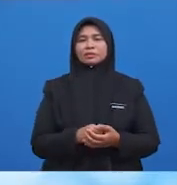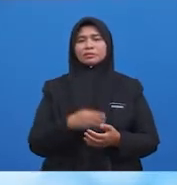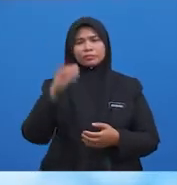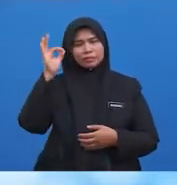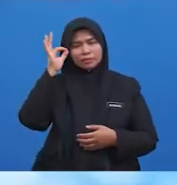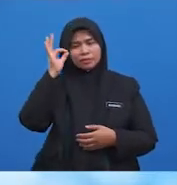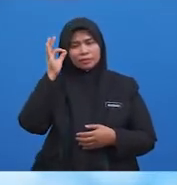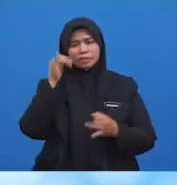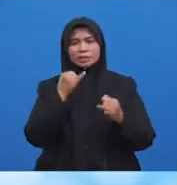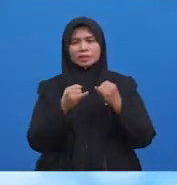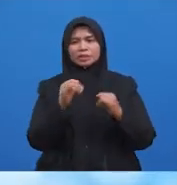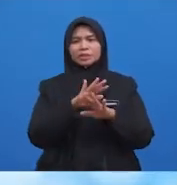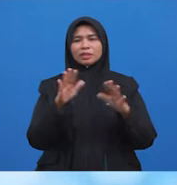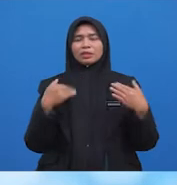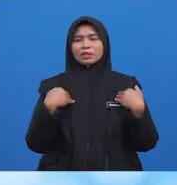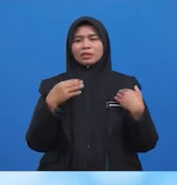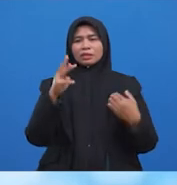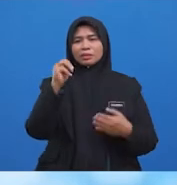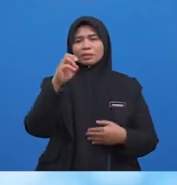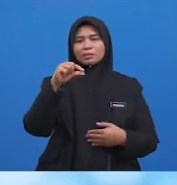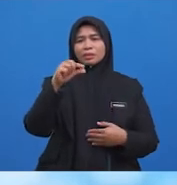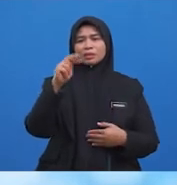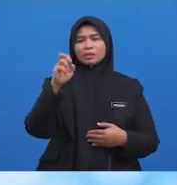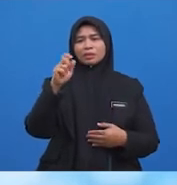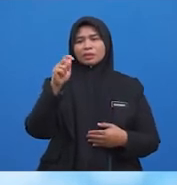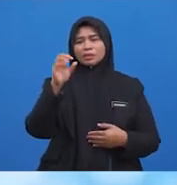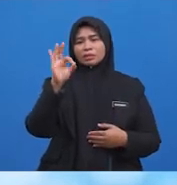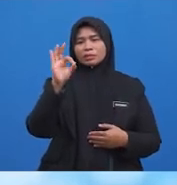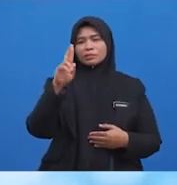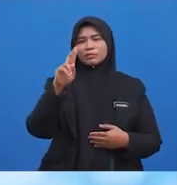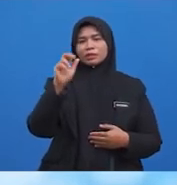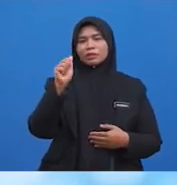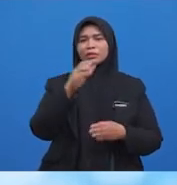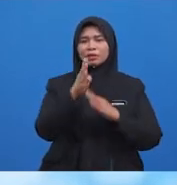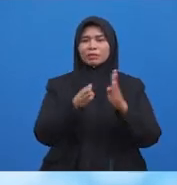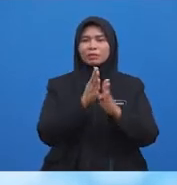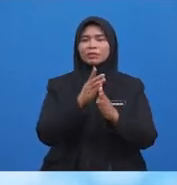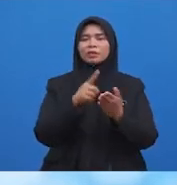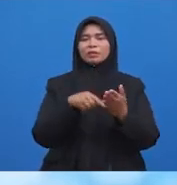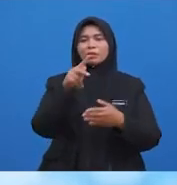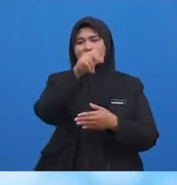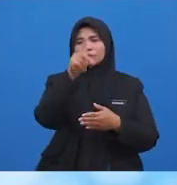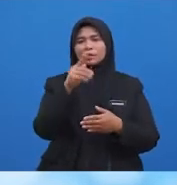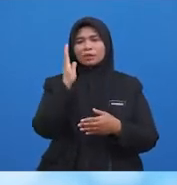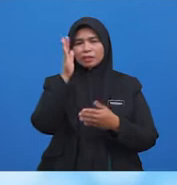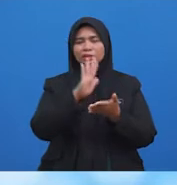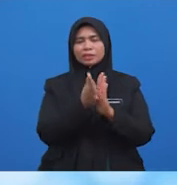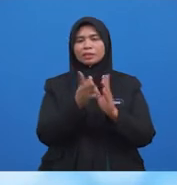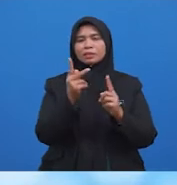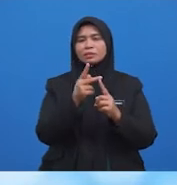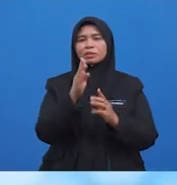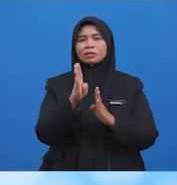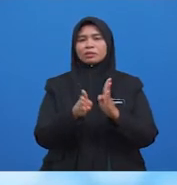bayangkan jika tiada magnetosfer bumi Hai apakah akan terjadi kepada bumi